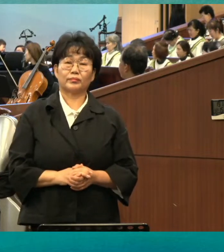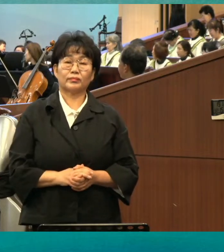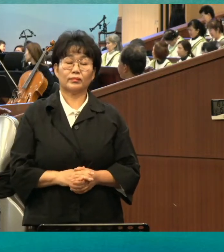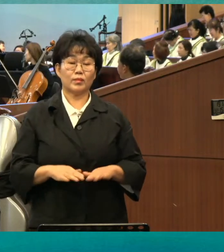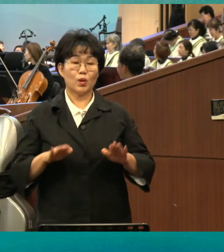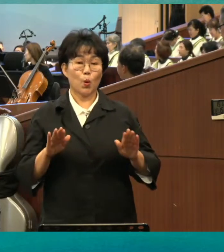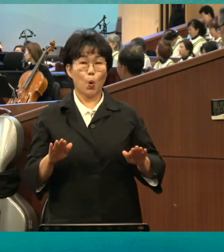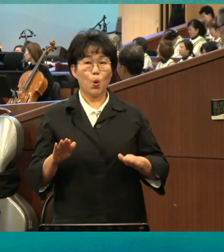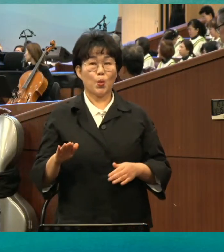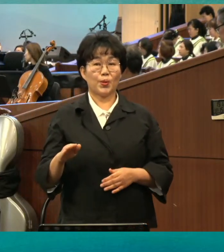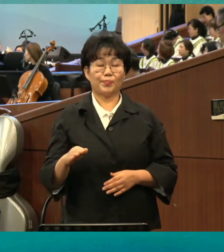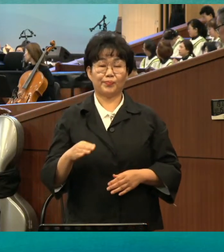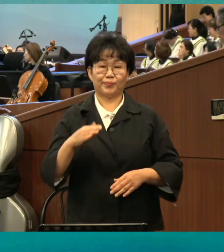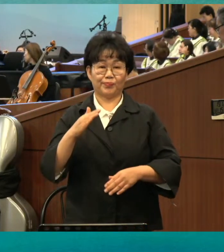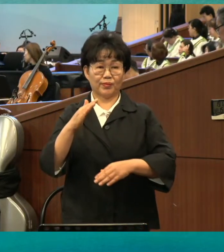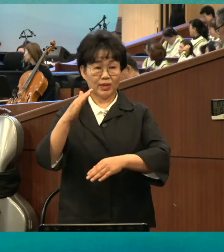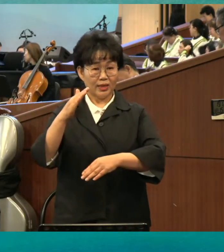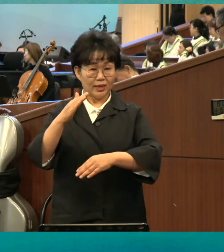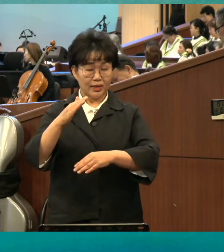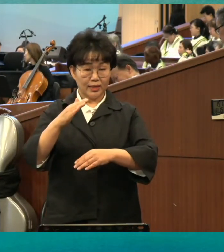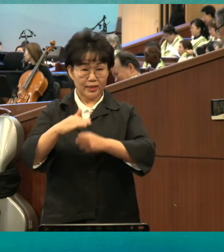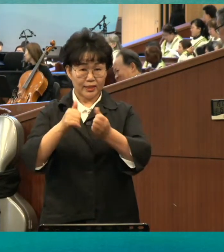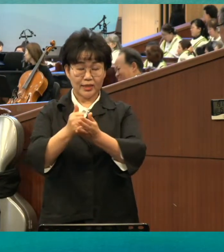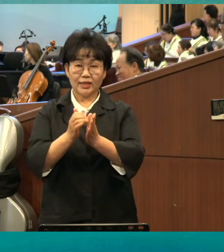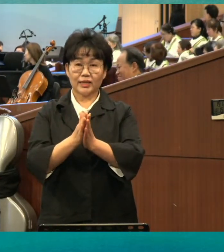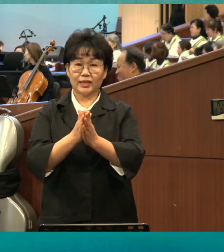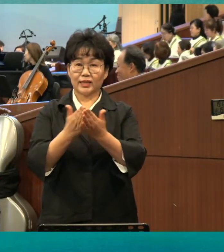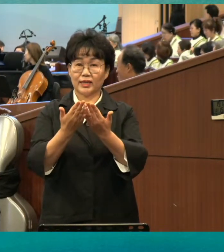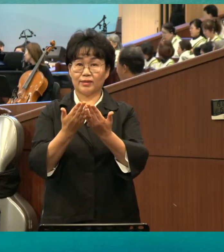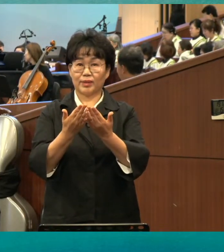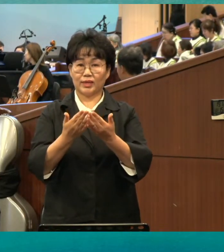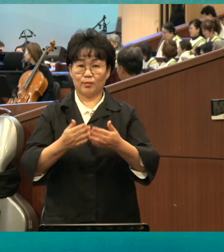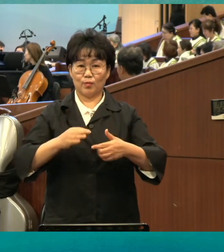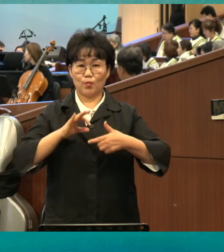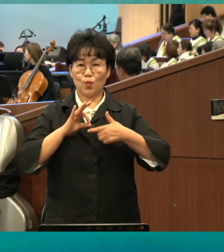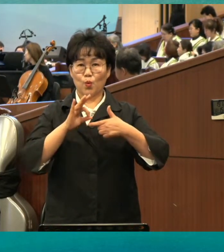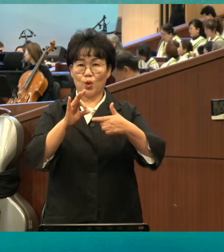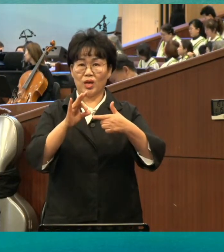자, 우리 성경 박성원